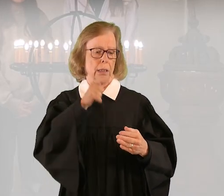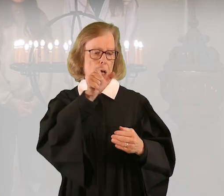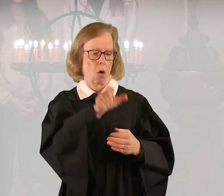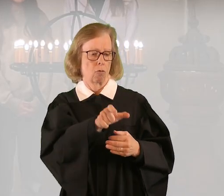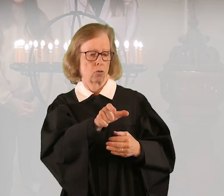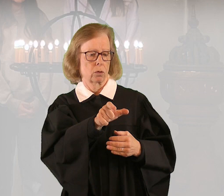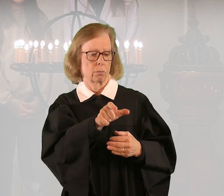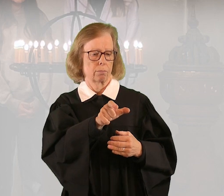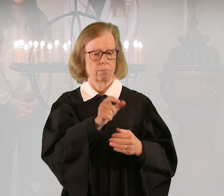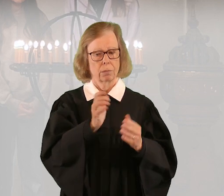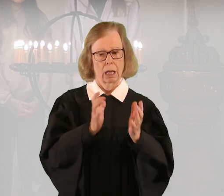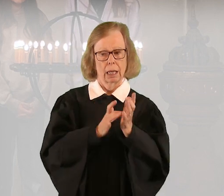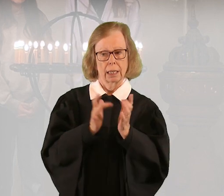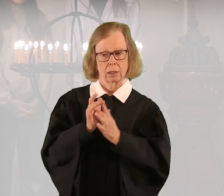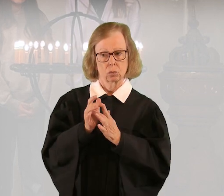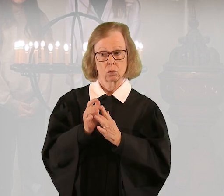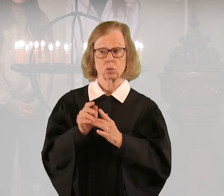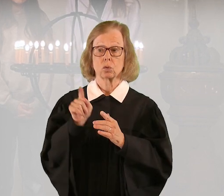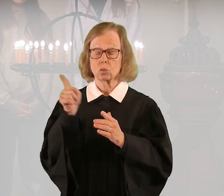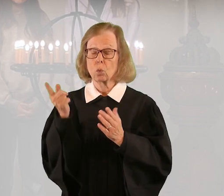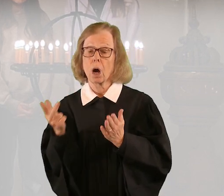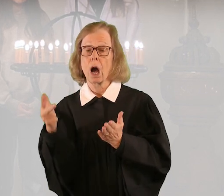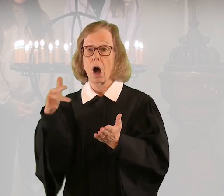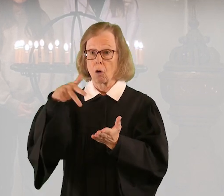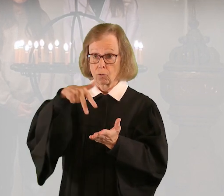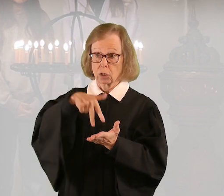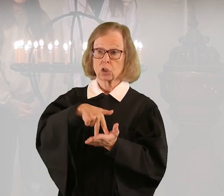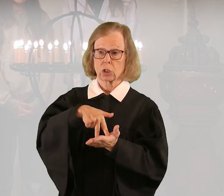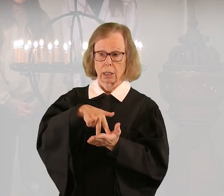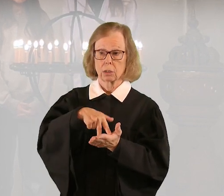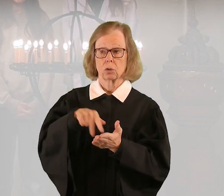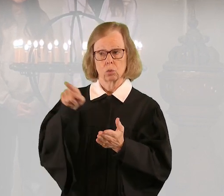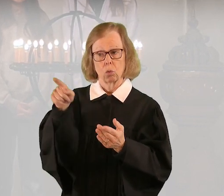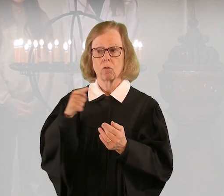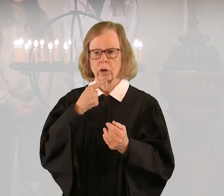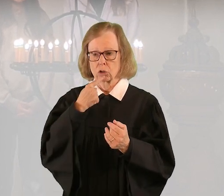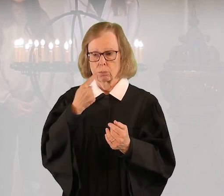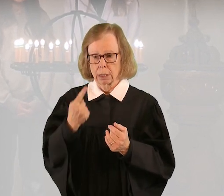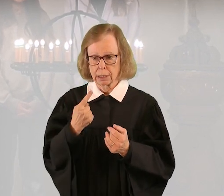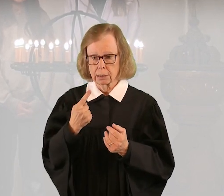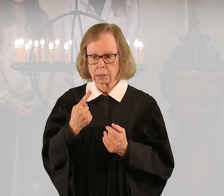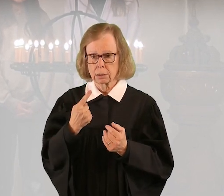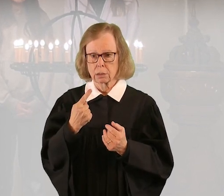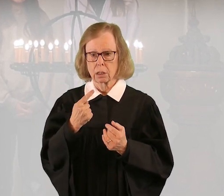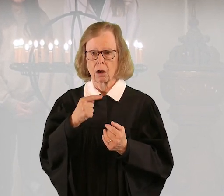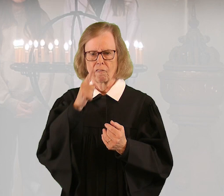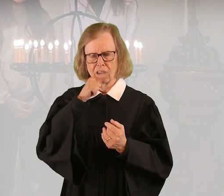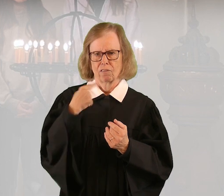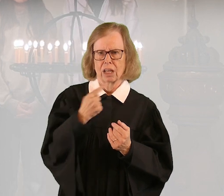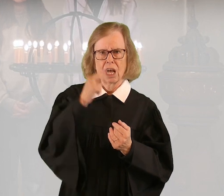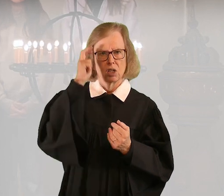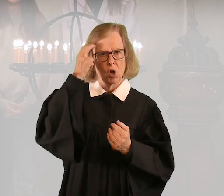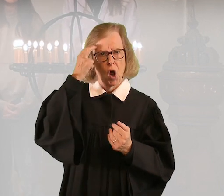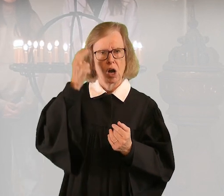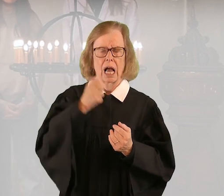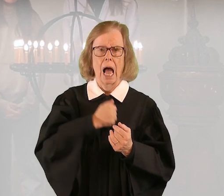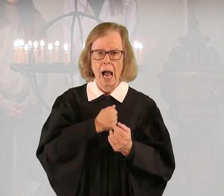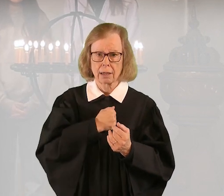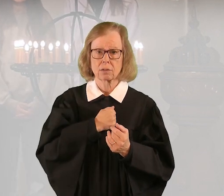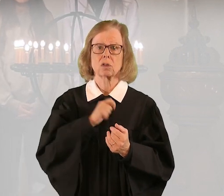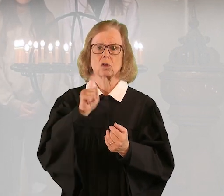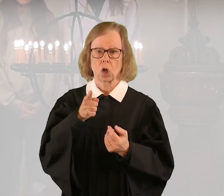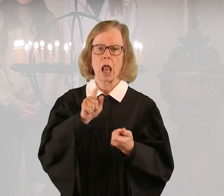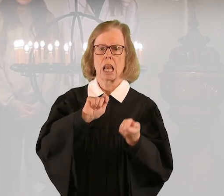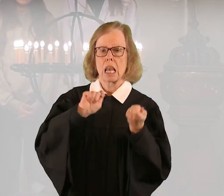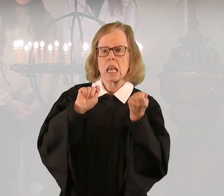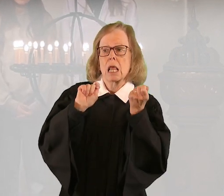Jesus, du bist auferstanden und versprichst uns, was uns sorgt oder ängstigt, das soll verwandelt